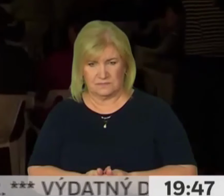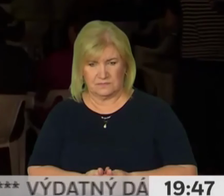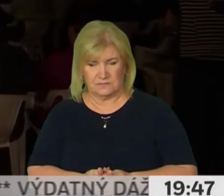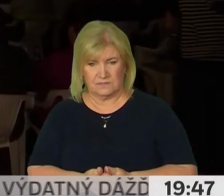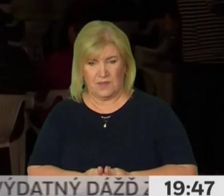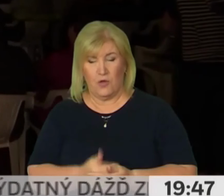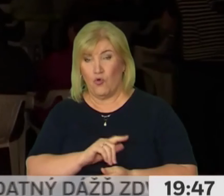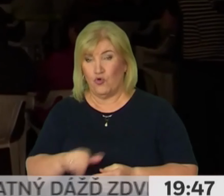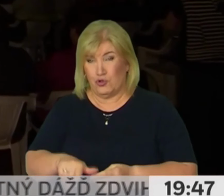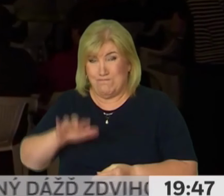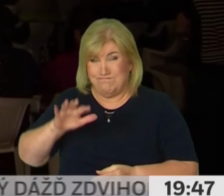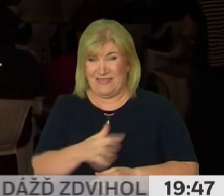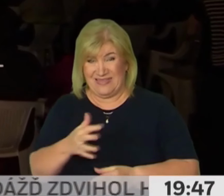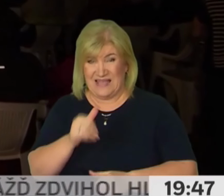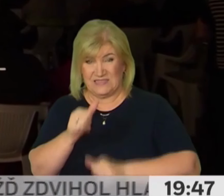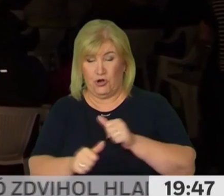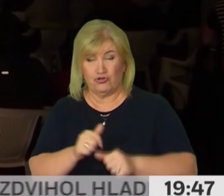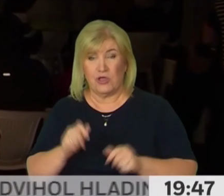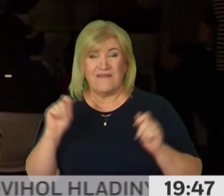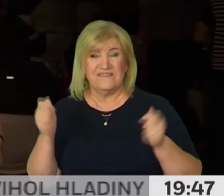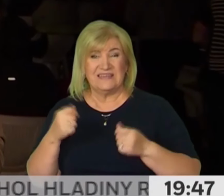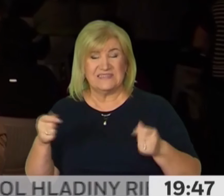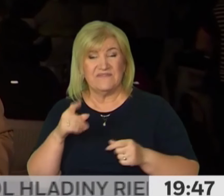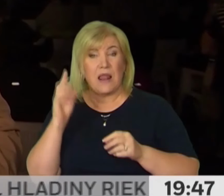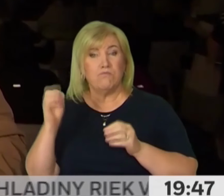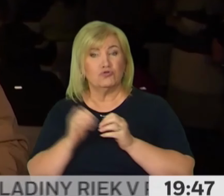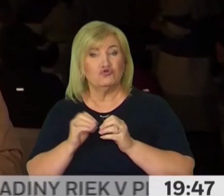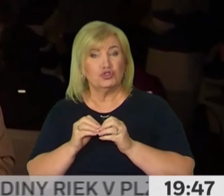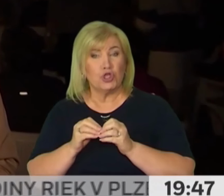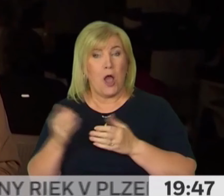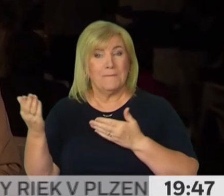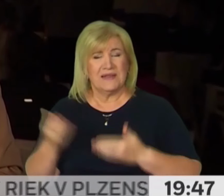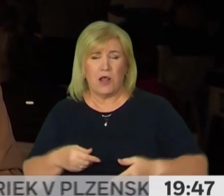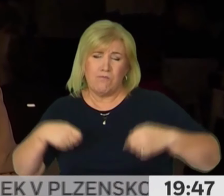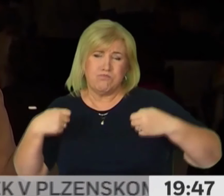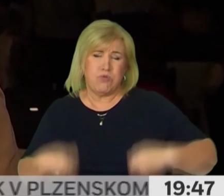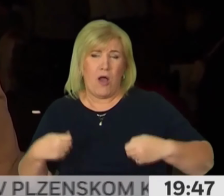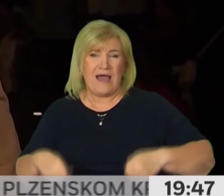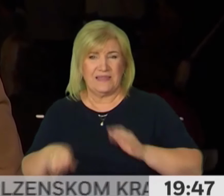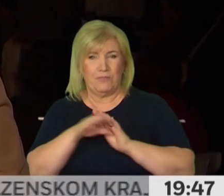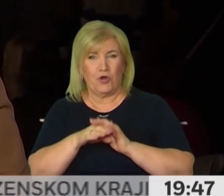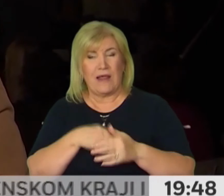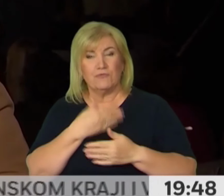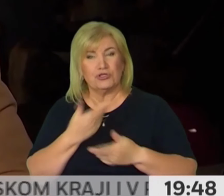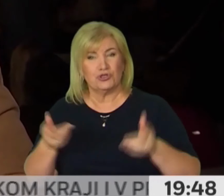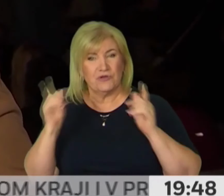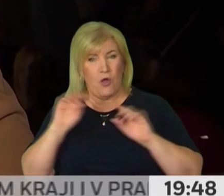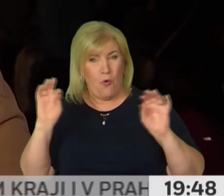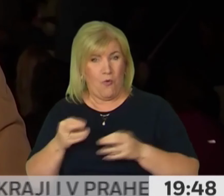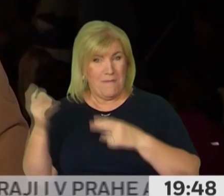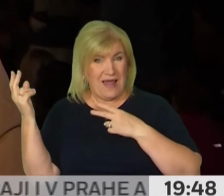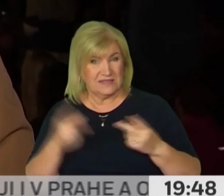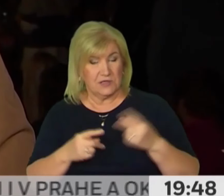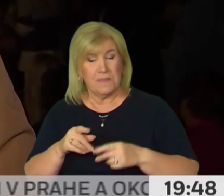Poradí 15. ročník muzikálového festivalu Jozefa Bednárika v Brusne priniesol bohatý program podaní československých umelcov. Napriek